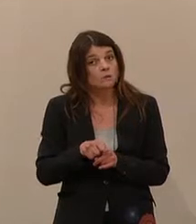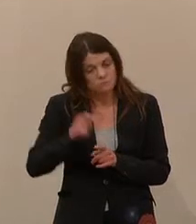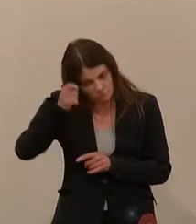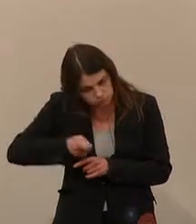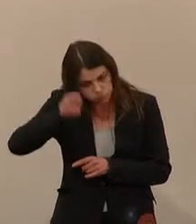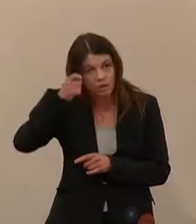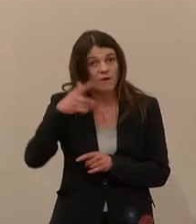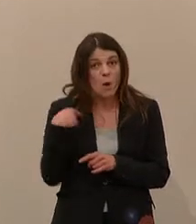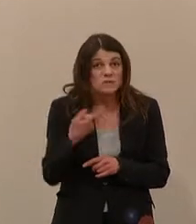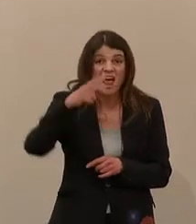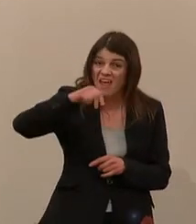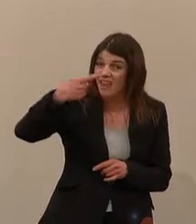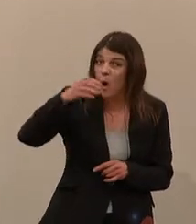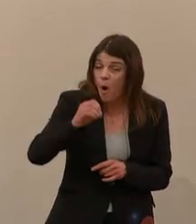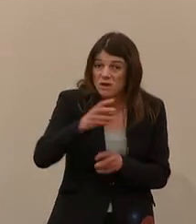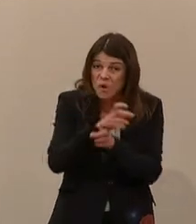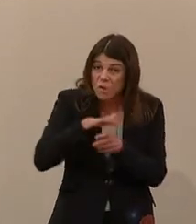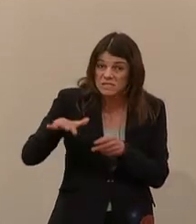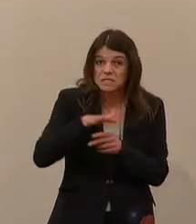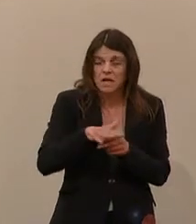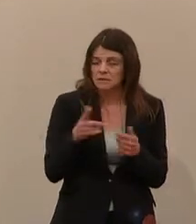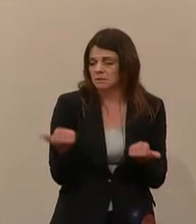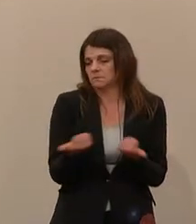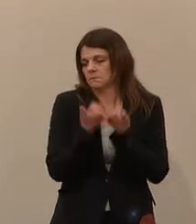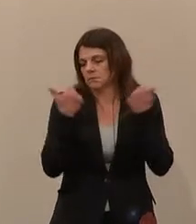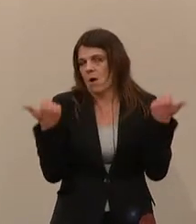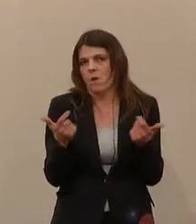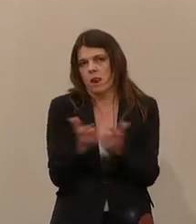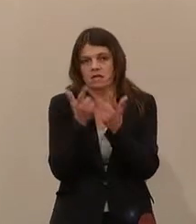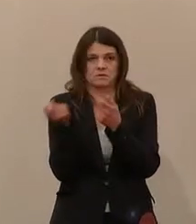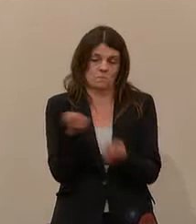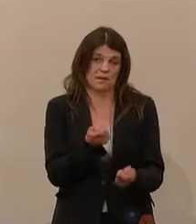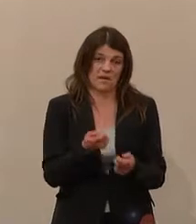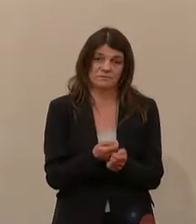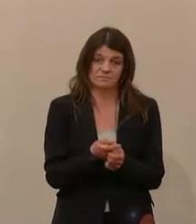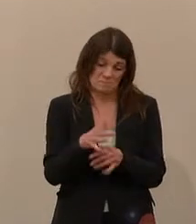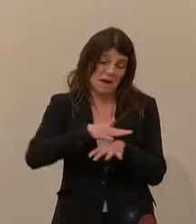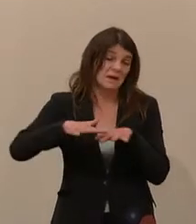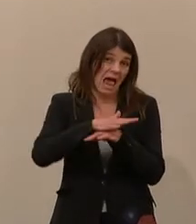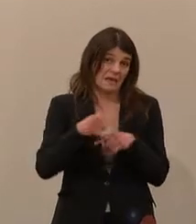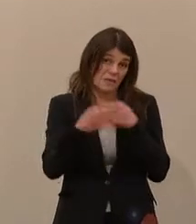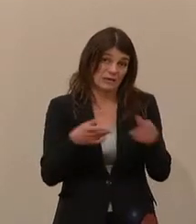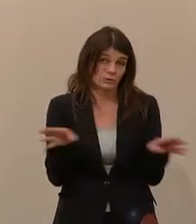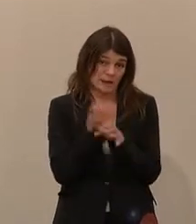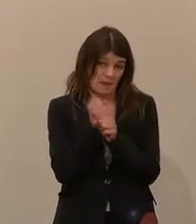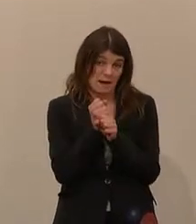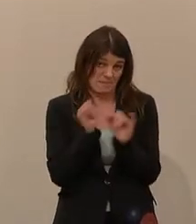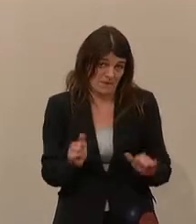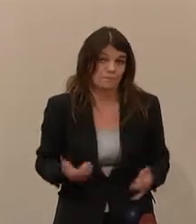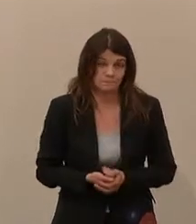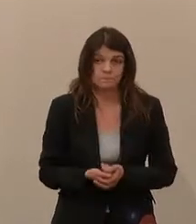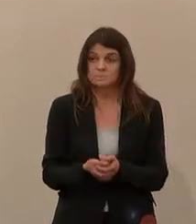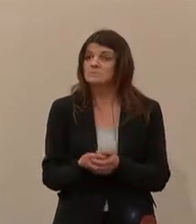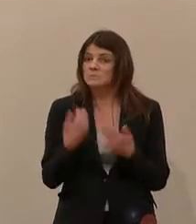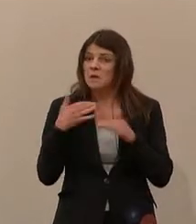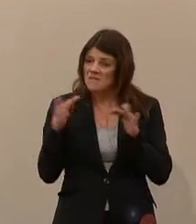NGOs in Österreich an hervorragenden Leistungen auf dem Gebiet der Entwicklungszusammenarbeit erbringen. Ich habe, wie gesagt,